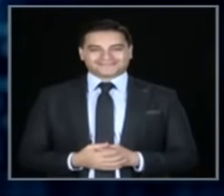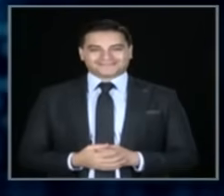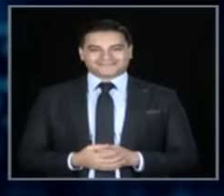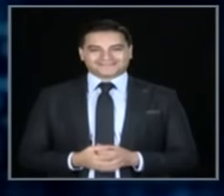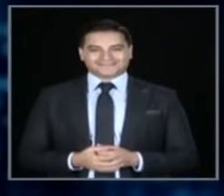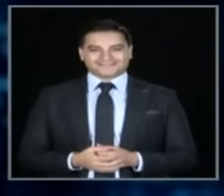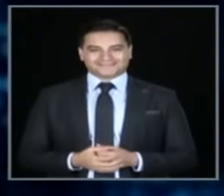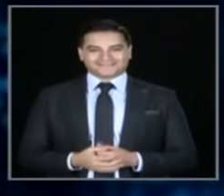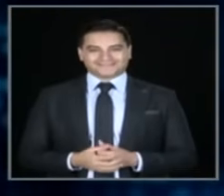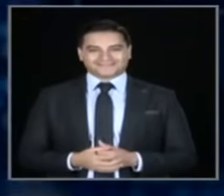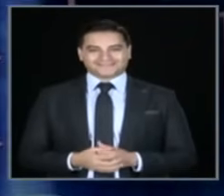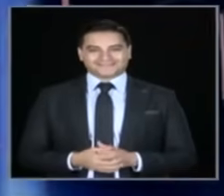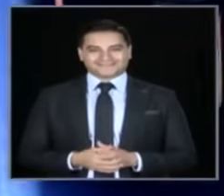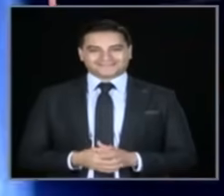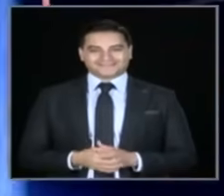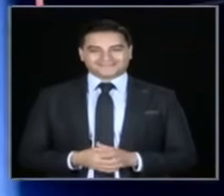المعرفه،